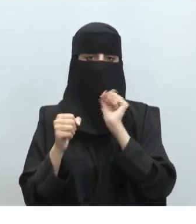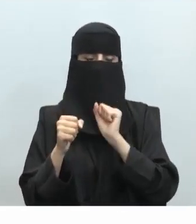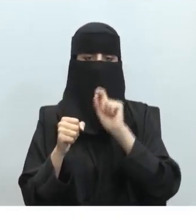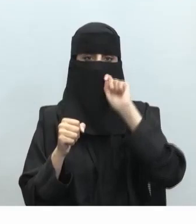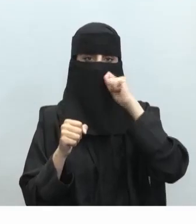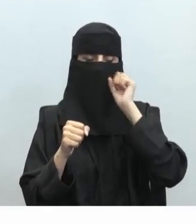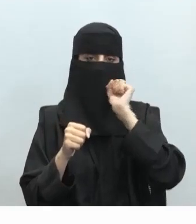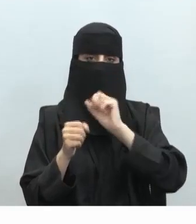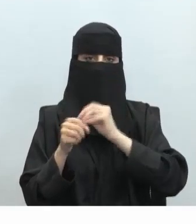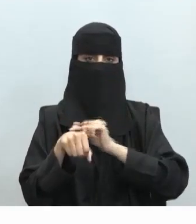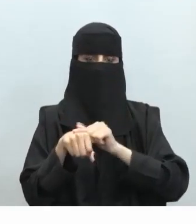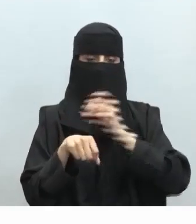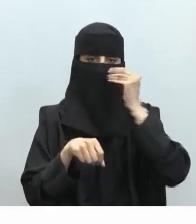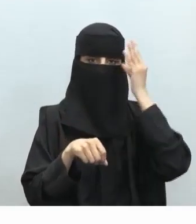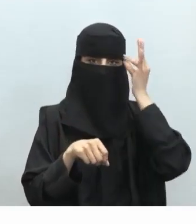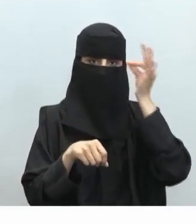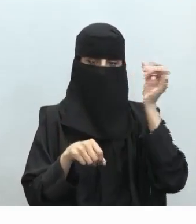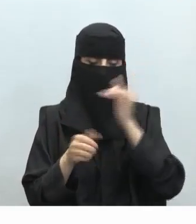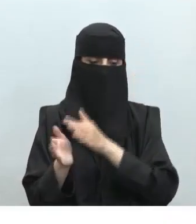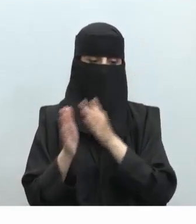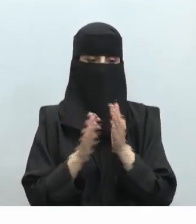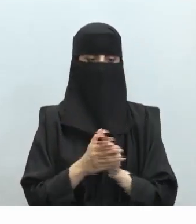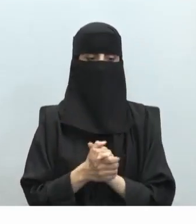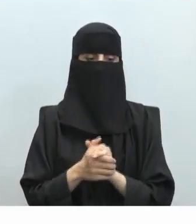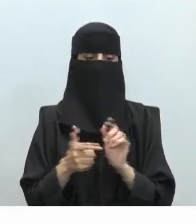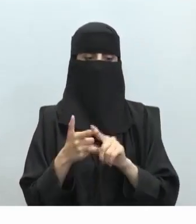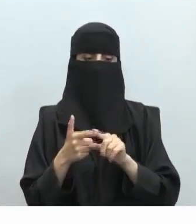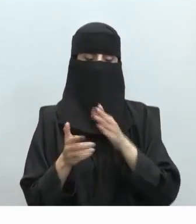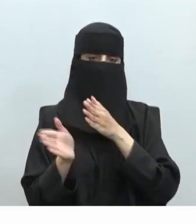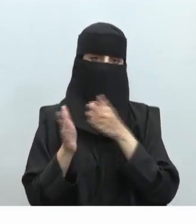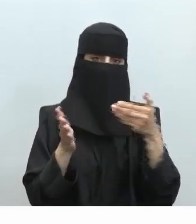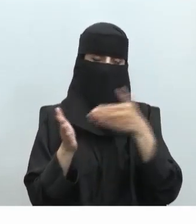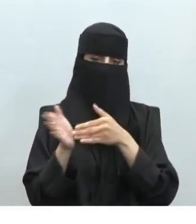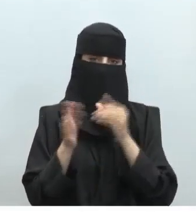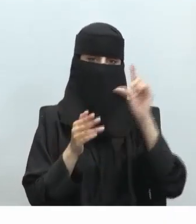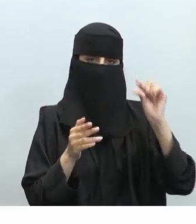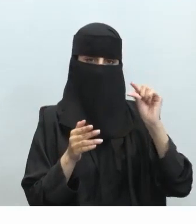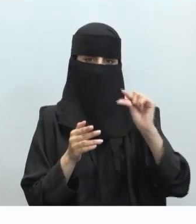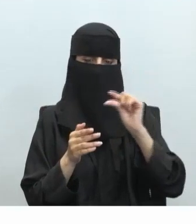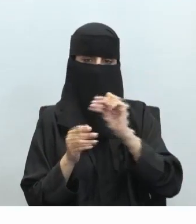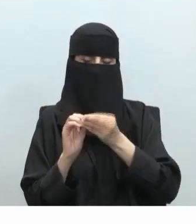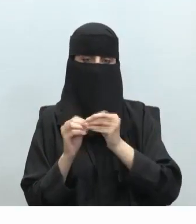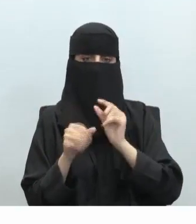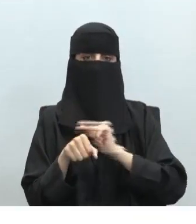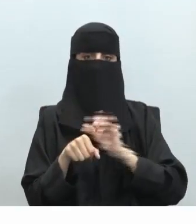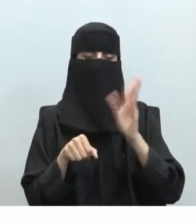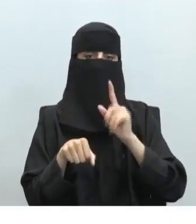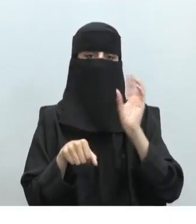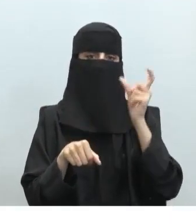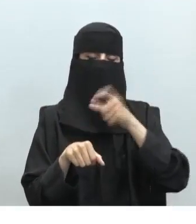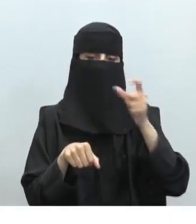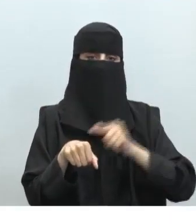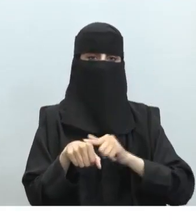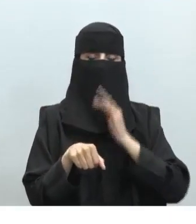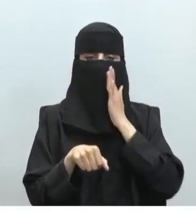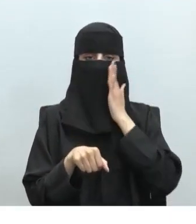اللون الاسود وهنا عندما نتحدث عن اي سمول اي سمول بي سمول بي سمول سي سمول سي سمول هي تعبر عن البينو او الاشخاص الذين لا